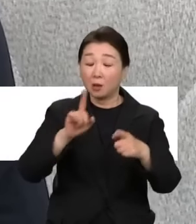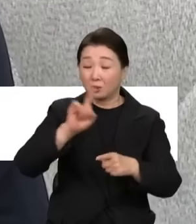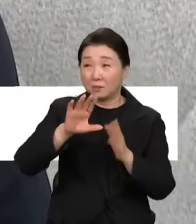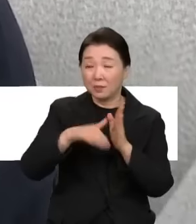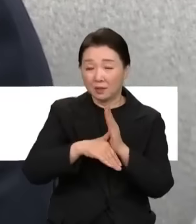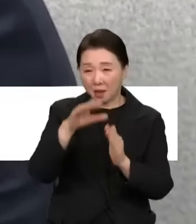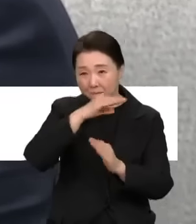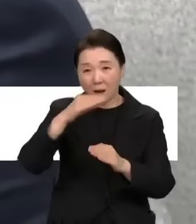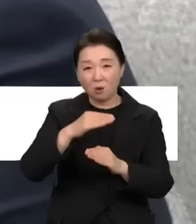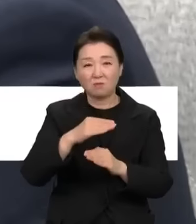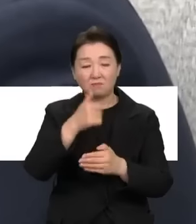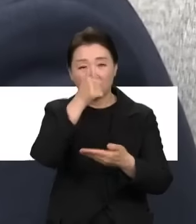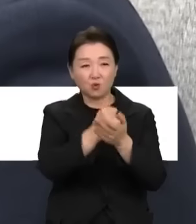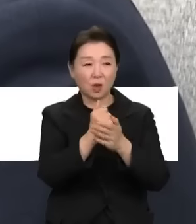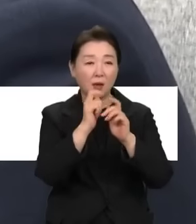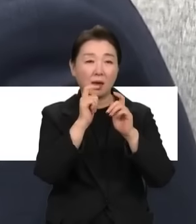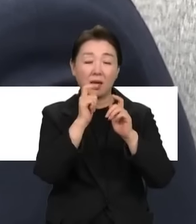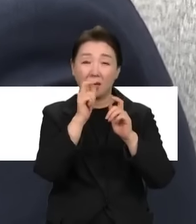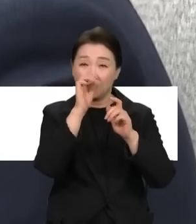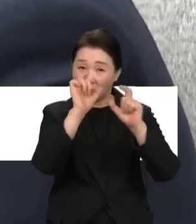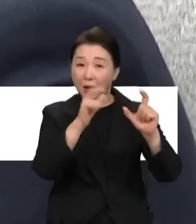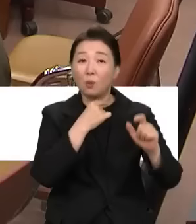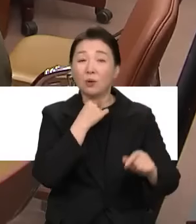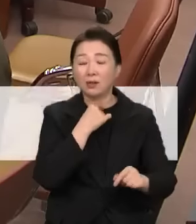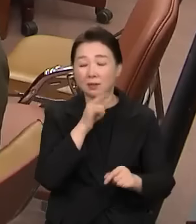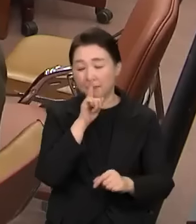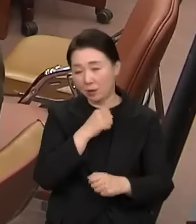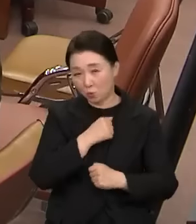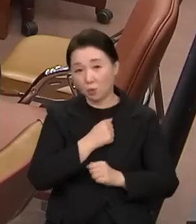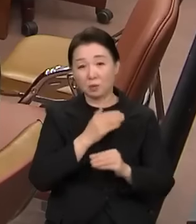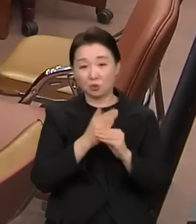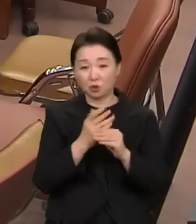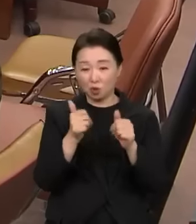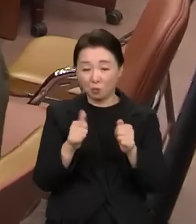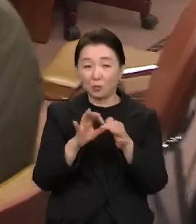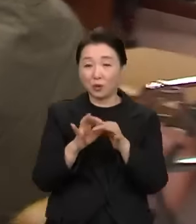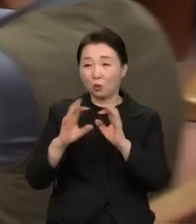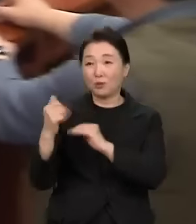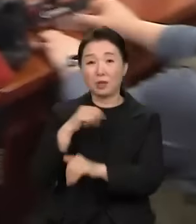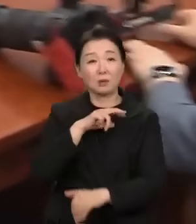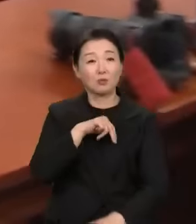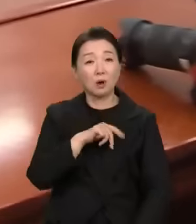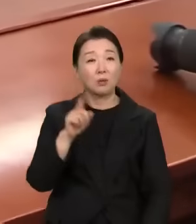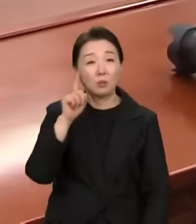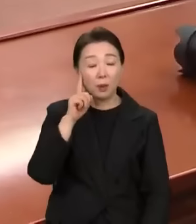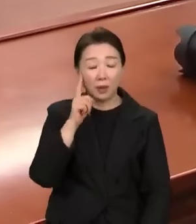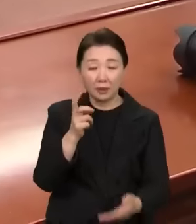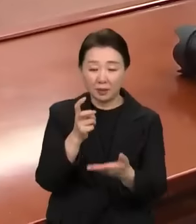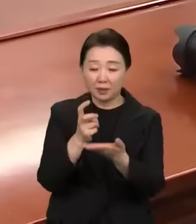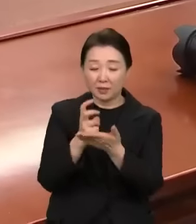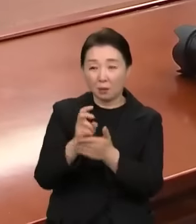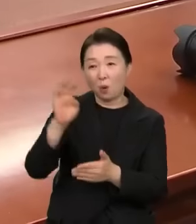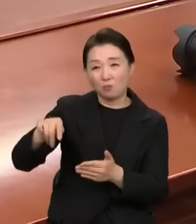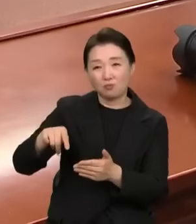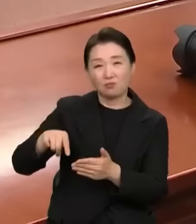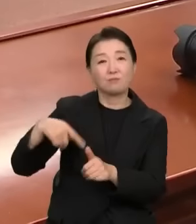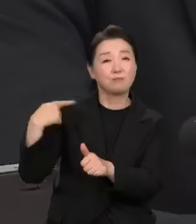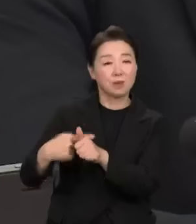바란다면서도 더 이상의 말은 아꼈습니다. 하지만 법조계 출신 국민의힘 의원들은 사법부를 강하게